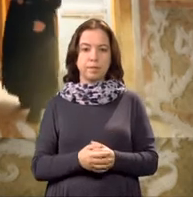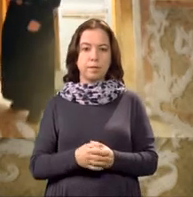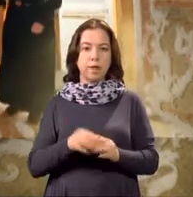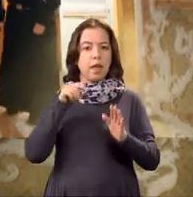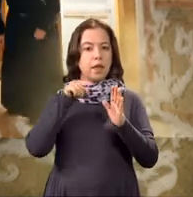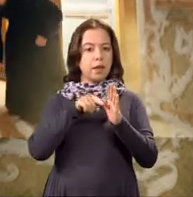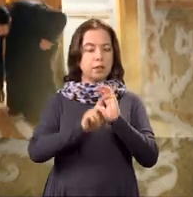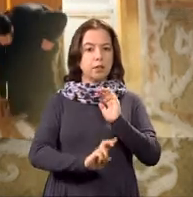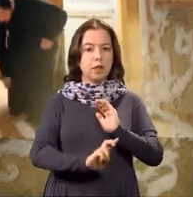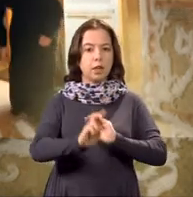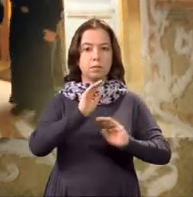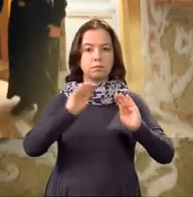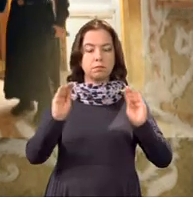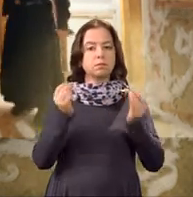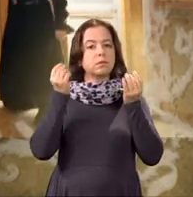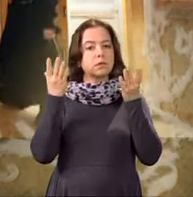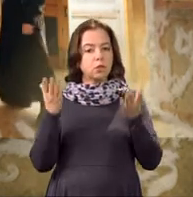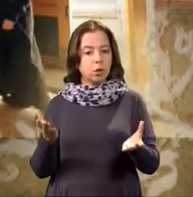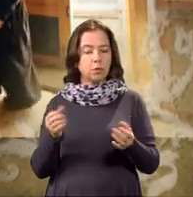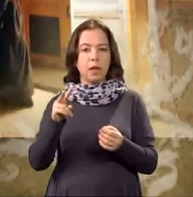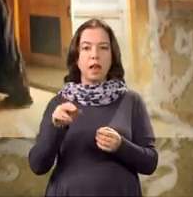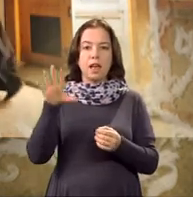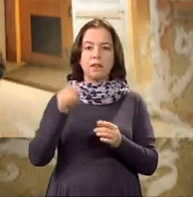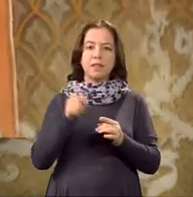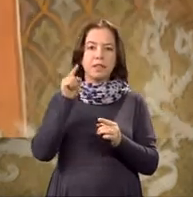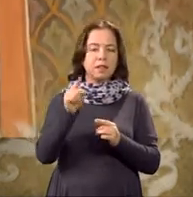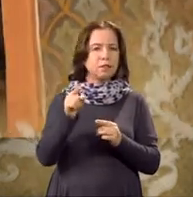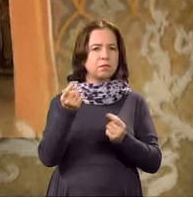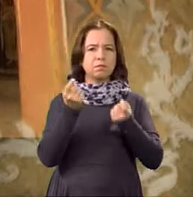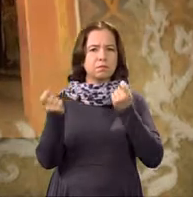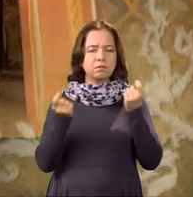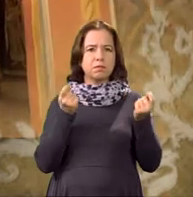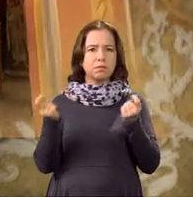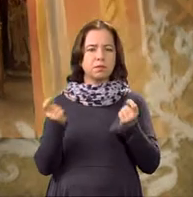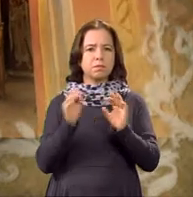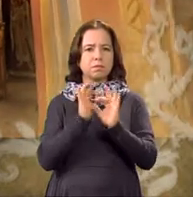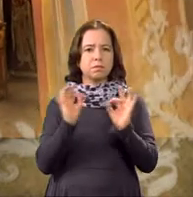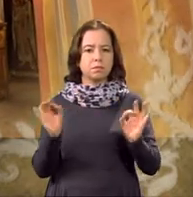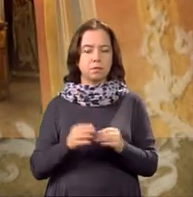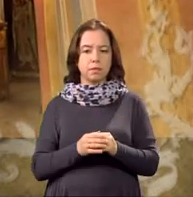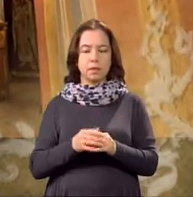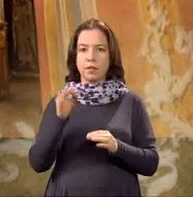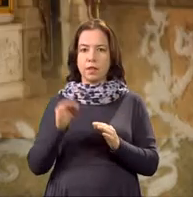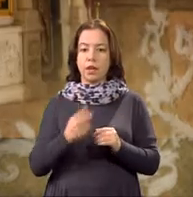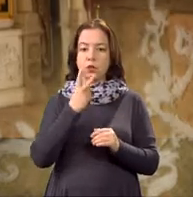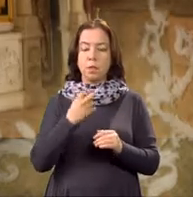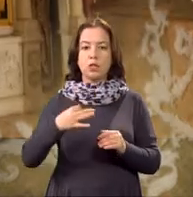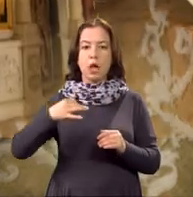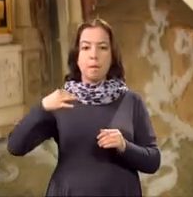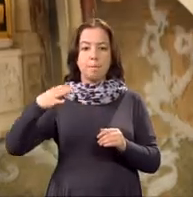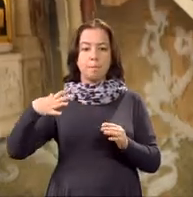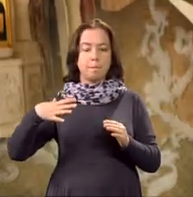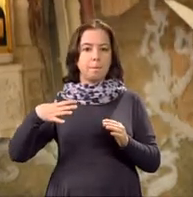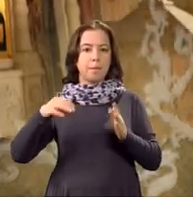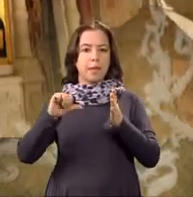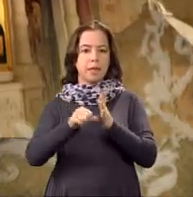Інтер'єр храму скромний, проте тут усе в деталях. В око впадає білий, вапняковий,